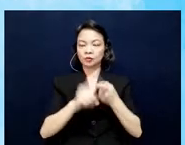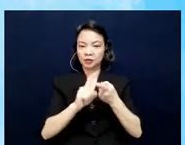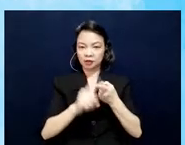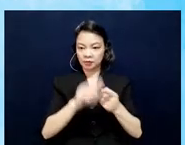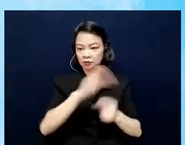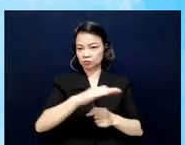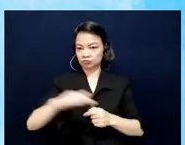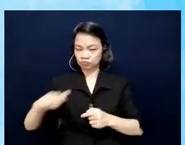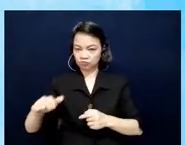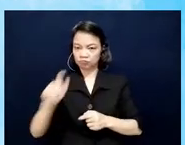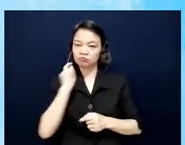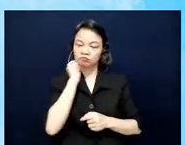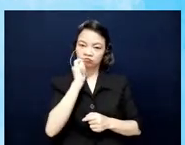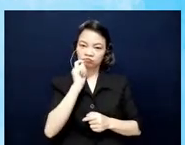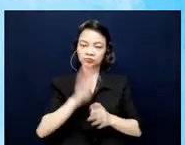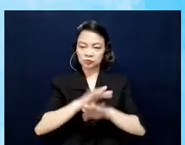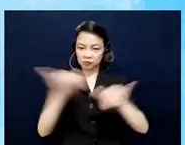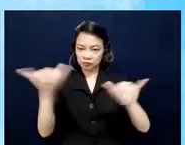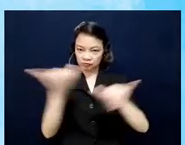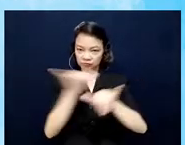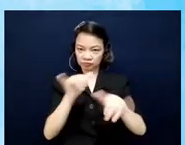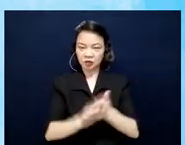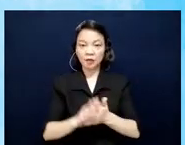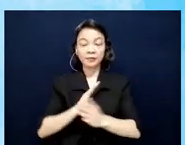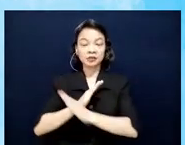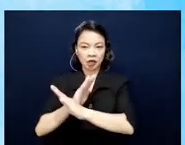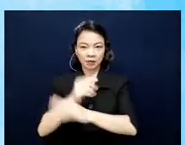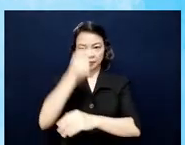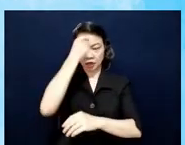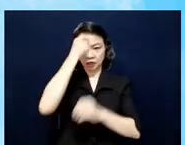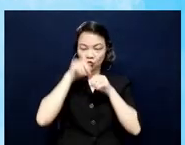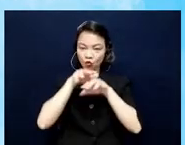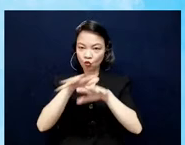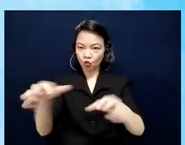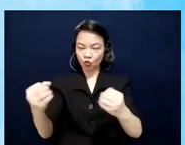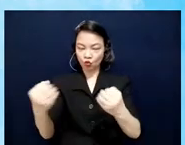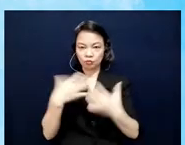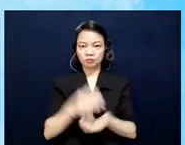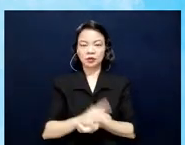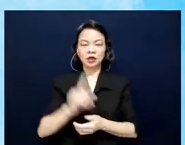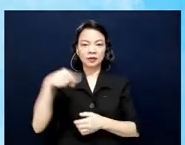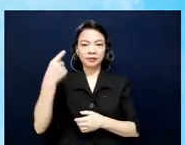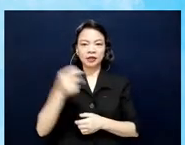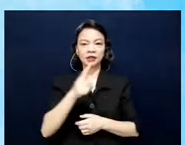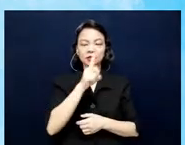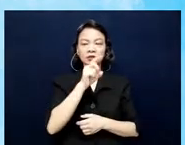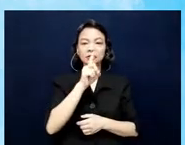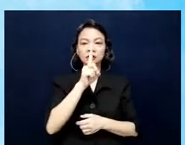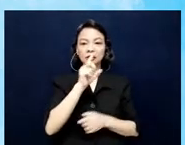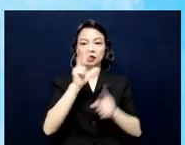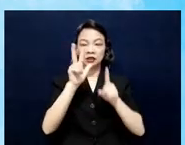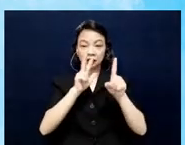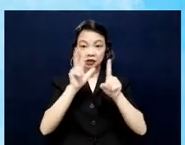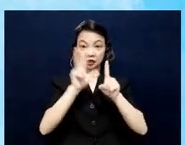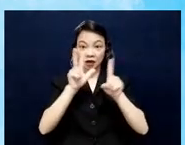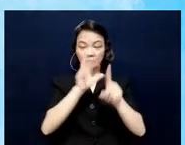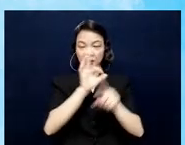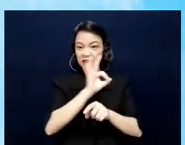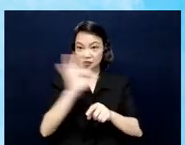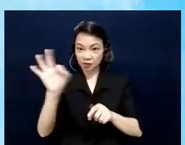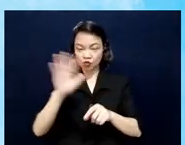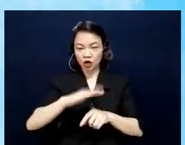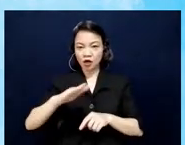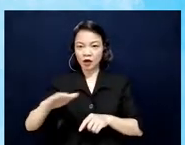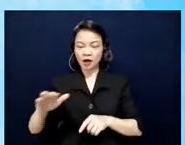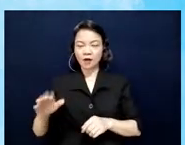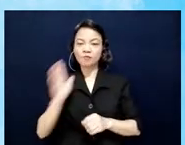dalam pencegahan penyakit tidak menular. Selain itu ada lebih dari 13.000 kaum muda yang mendapatkan informasi secara langsung